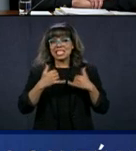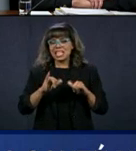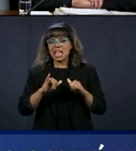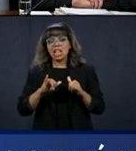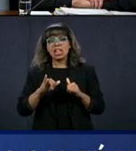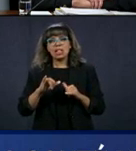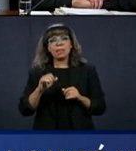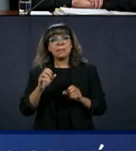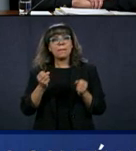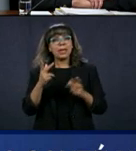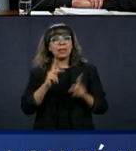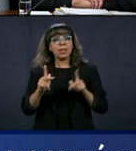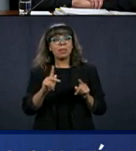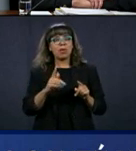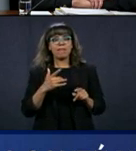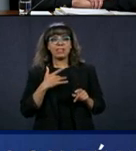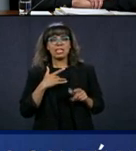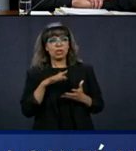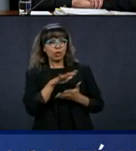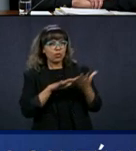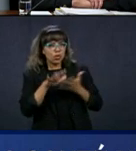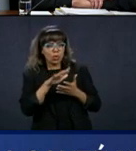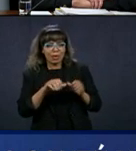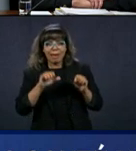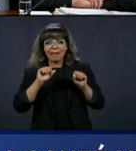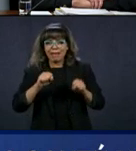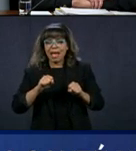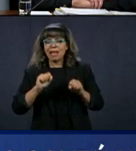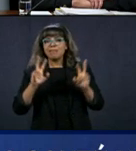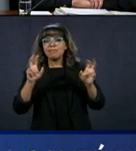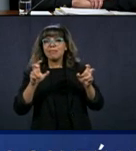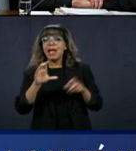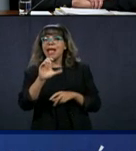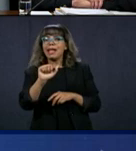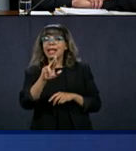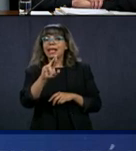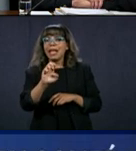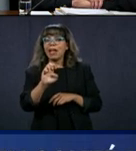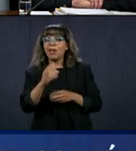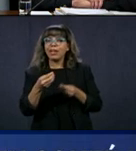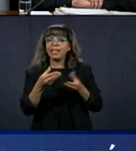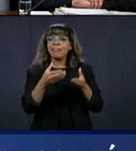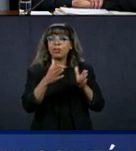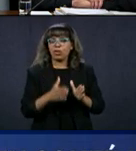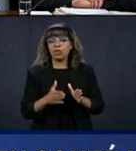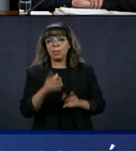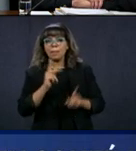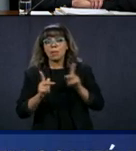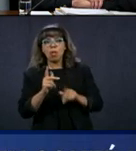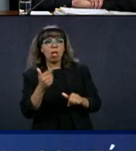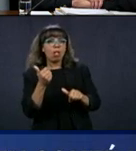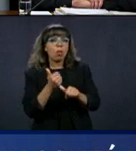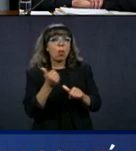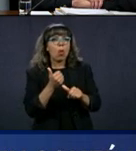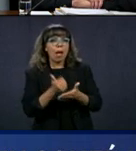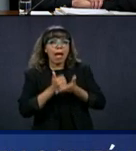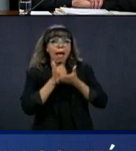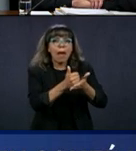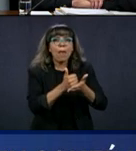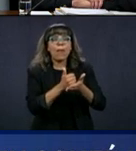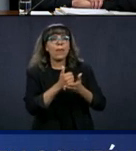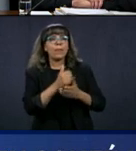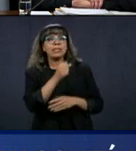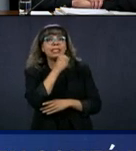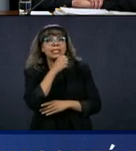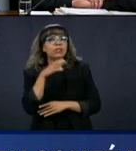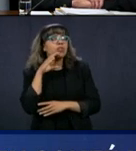des proches aidants qui seront en mesure de visiter leurs proches dans des résidences pour aînés. Quels sont les protocoles qu'ils